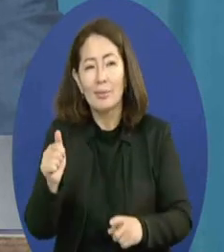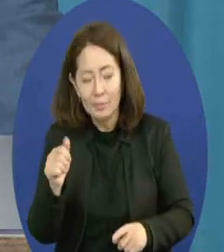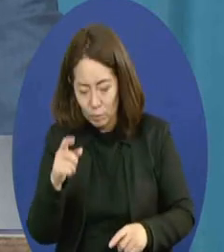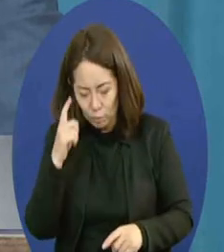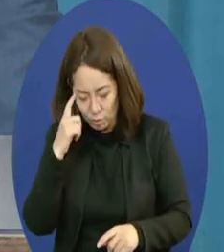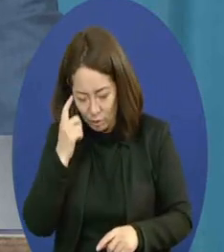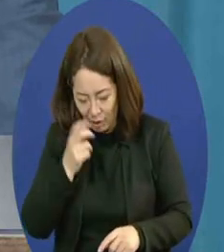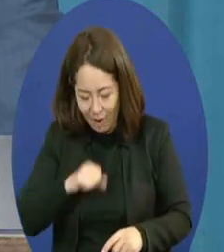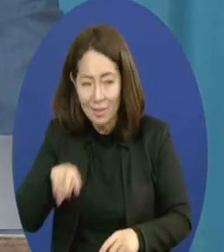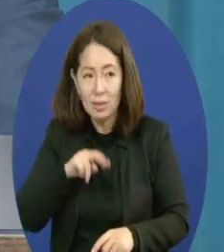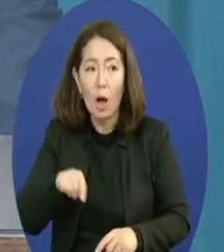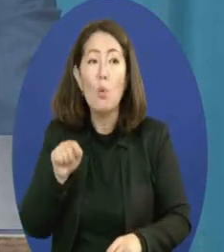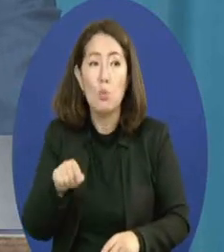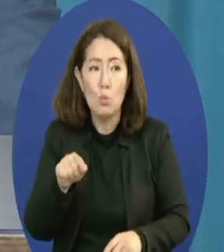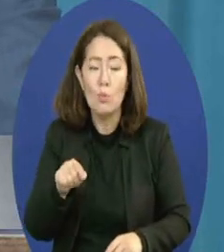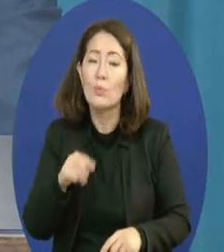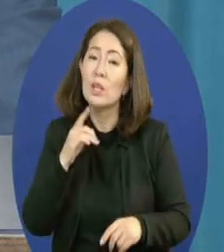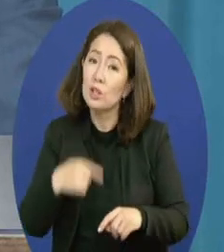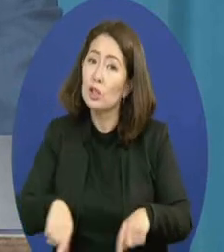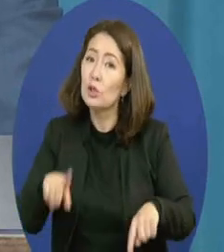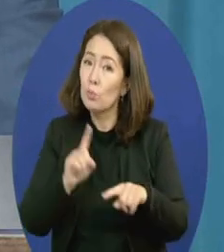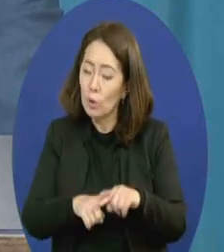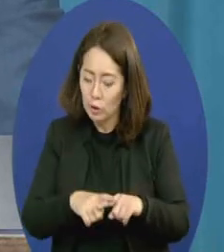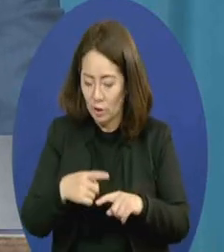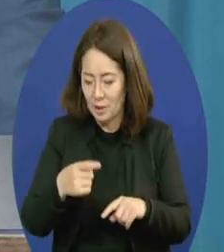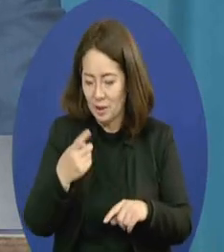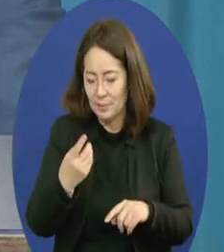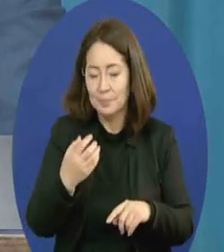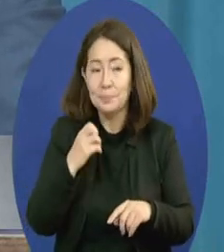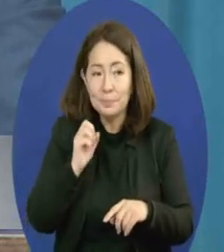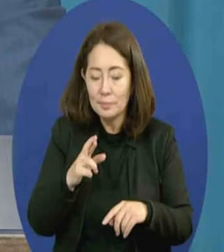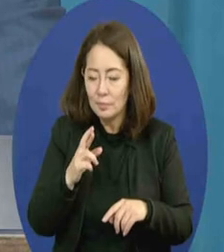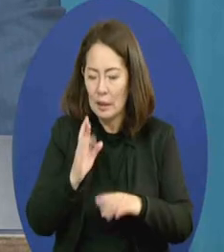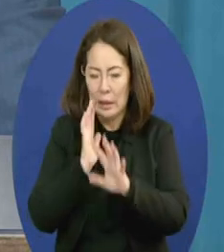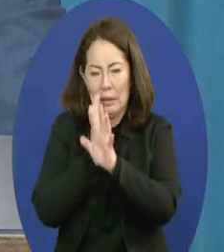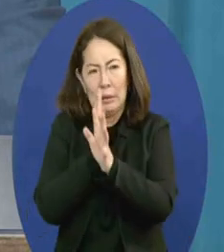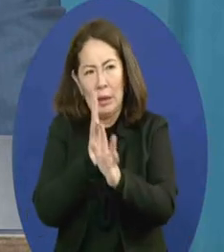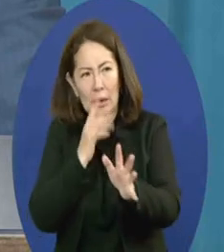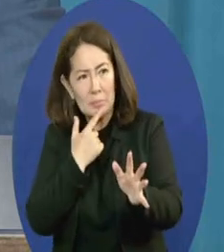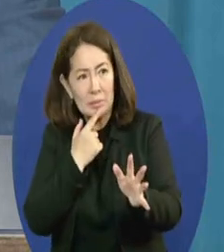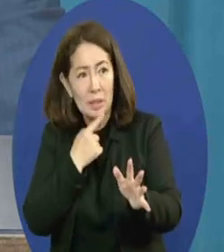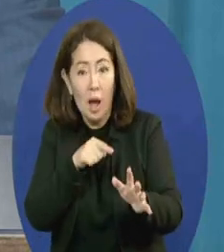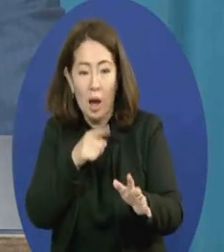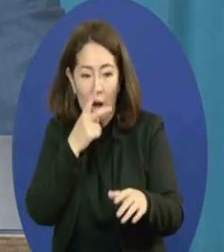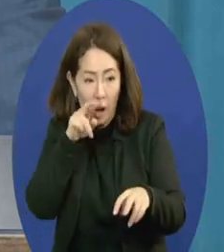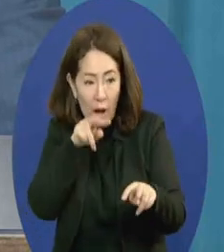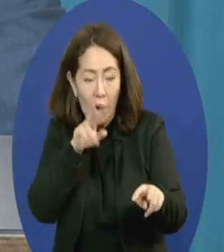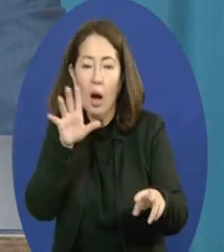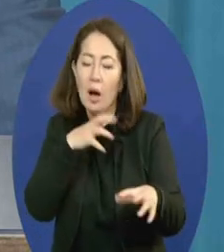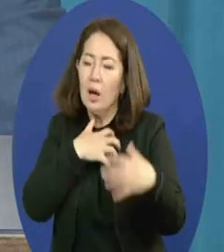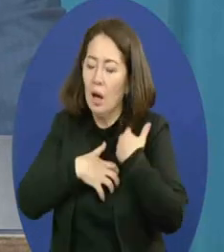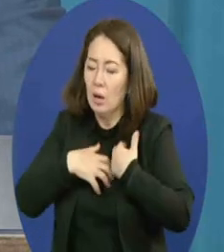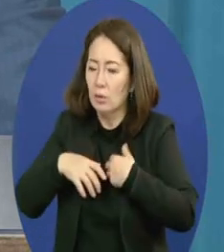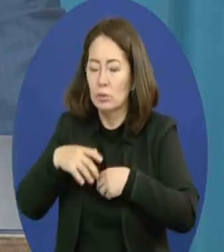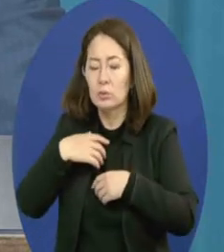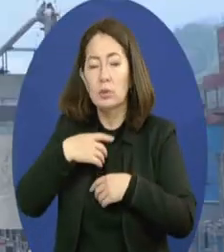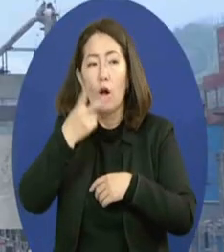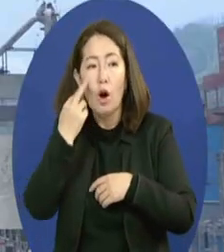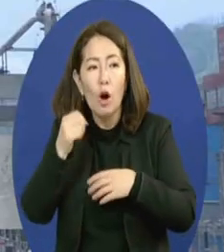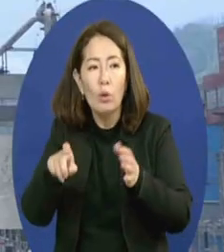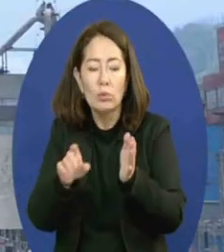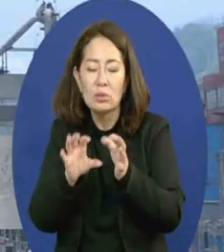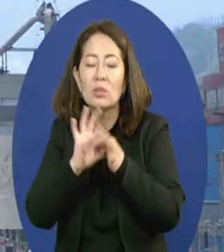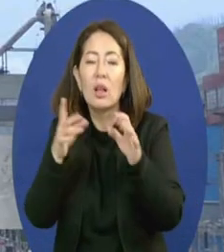байна. Тийм учраас бид нар сая дараалал үүсэж хүндрэл гарангууд шуурхай 2 өдрийн дотор нэмсэн